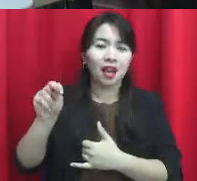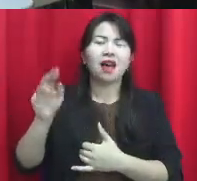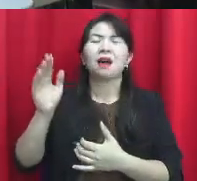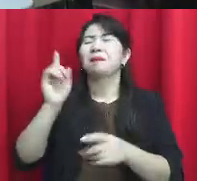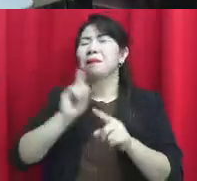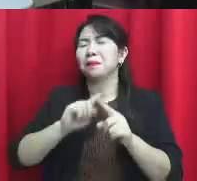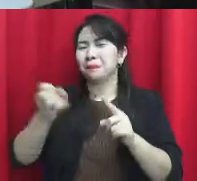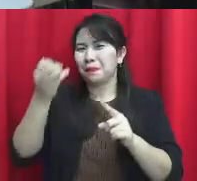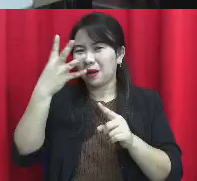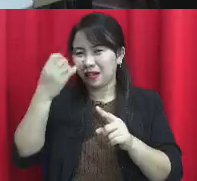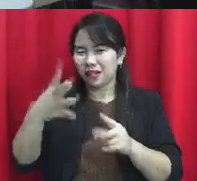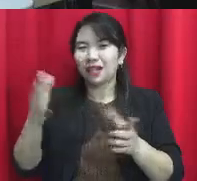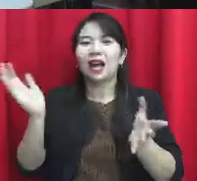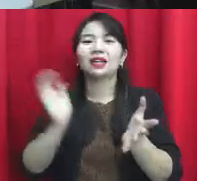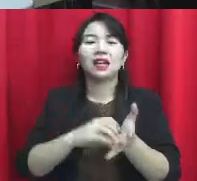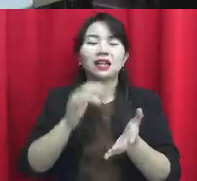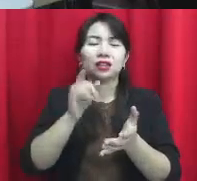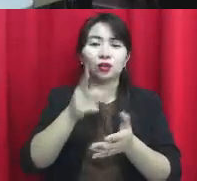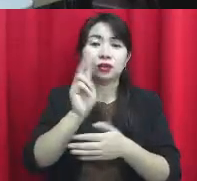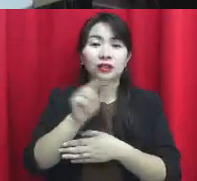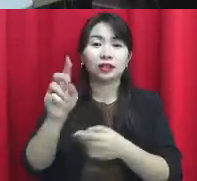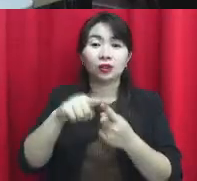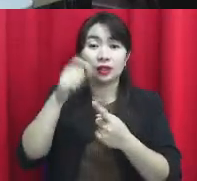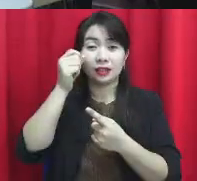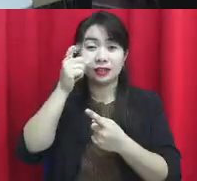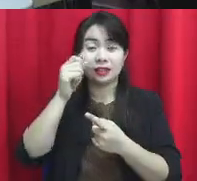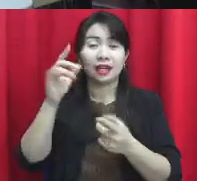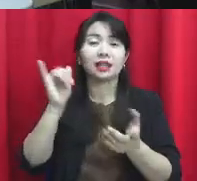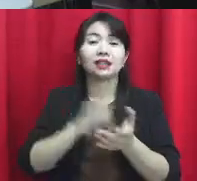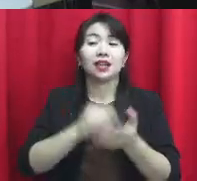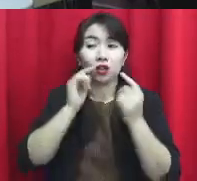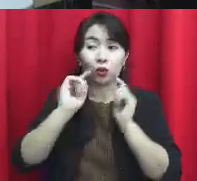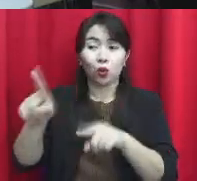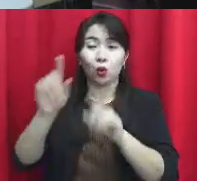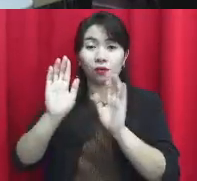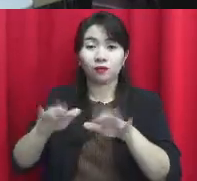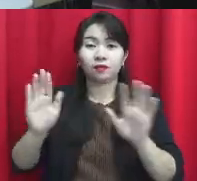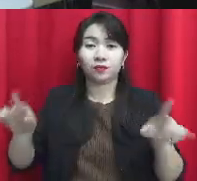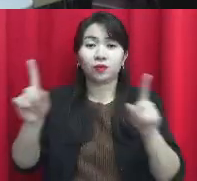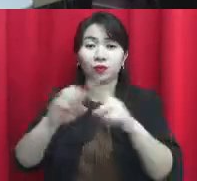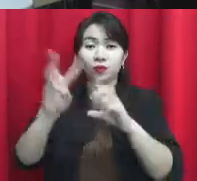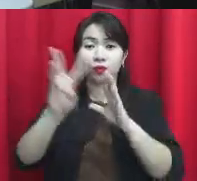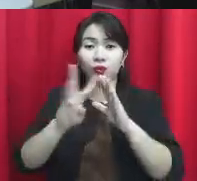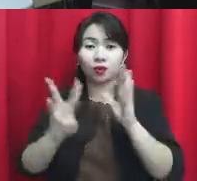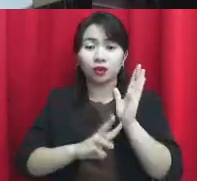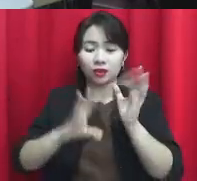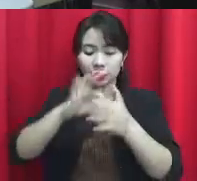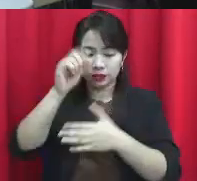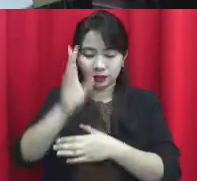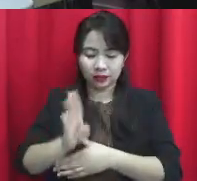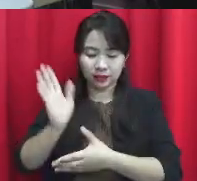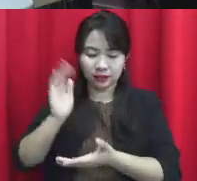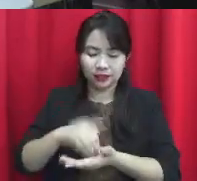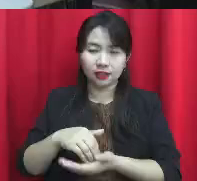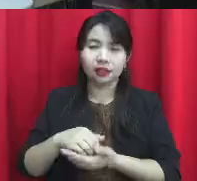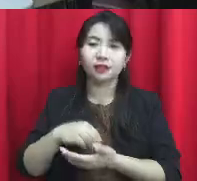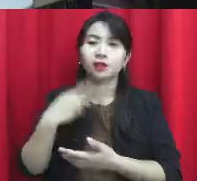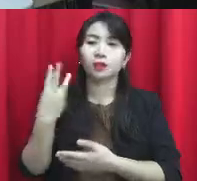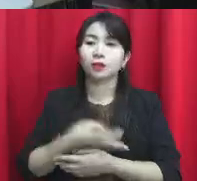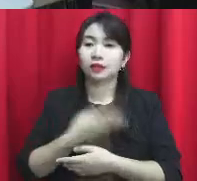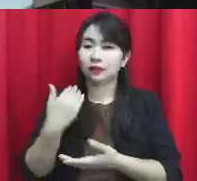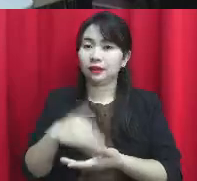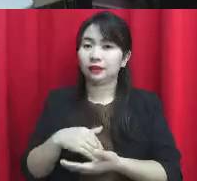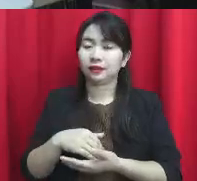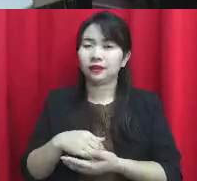understand the Will Of God and go for the Will Of God that's right you see Kaya nga sabi ng Bible where be